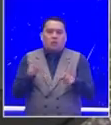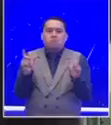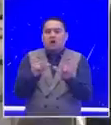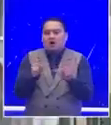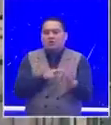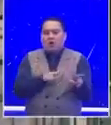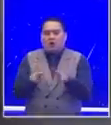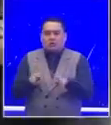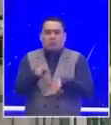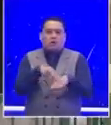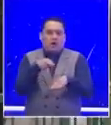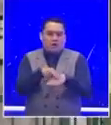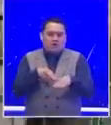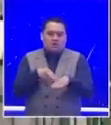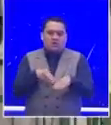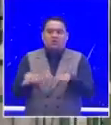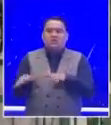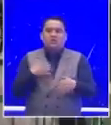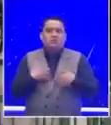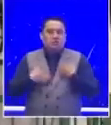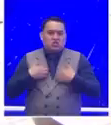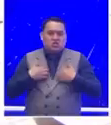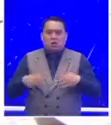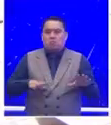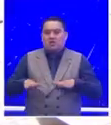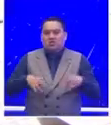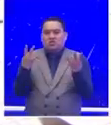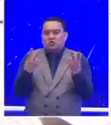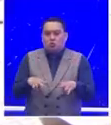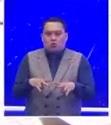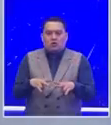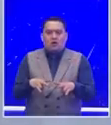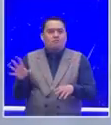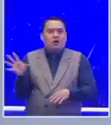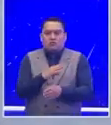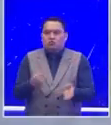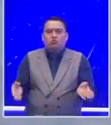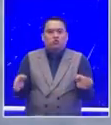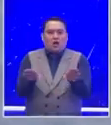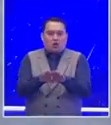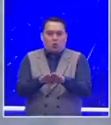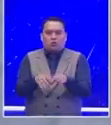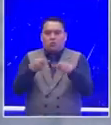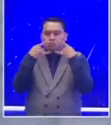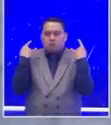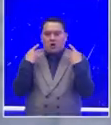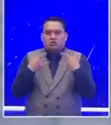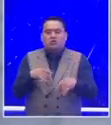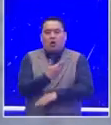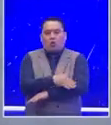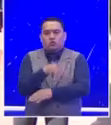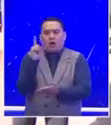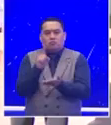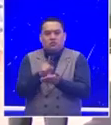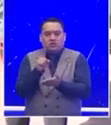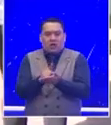Следить за этим будет полиция. Кстати, спешить за продуктами на базары теперь не стоит, их повсеместно закроют. Маски при выходе на улицу